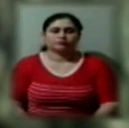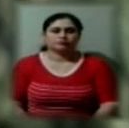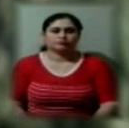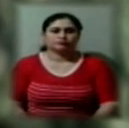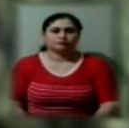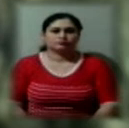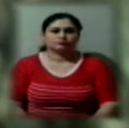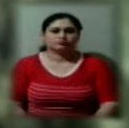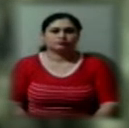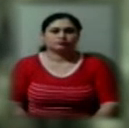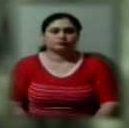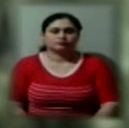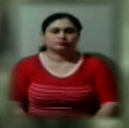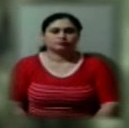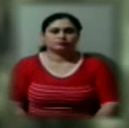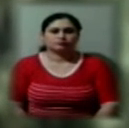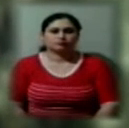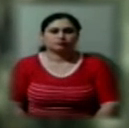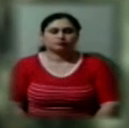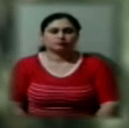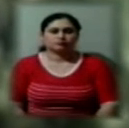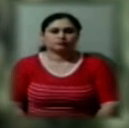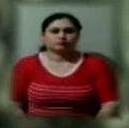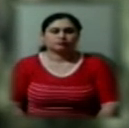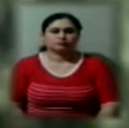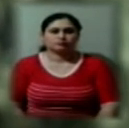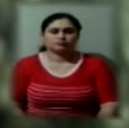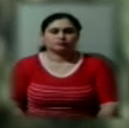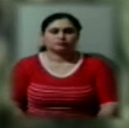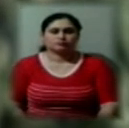Ігор, вспомните, пожалуйста, дату примерно, когда вы услышали имя Катерины Гандзюк.